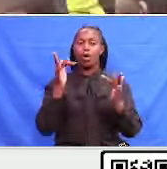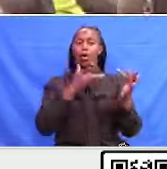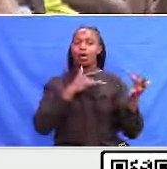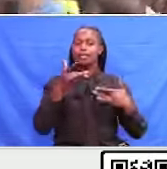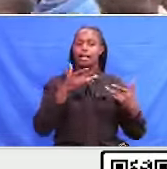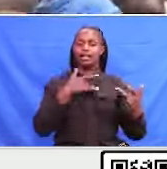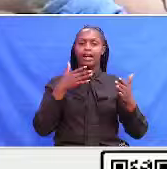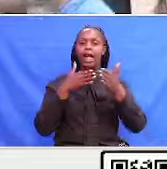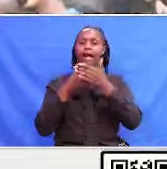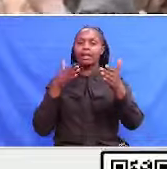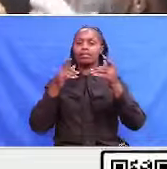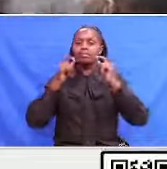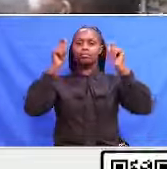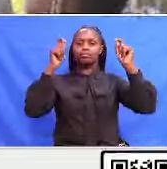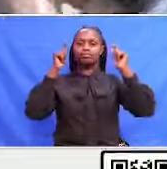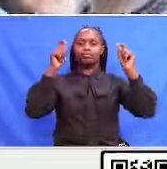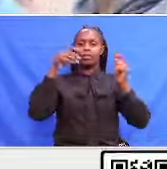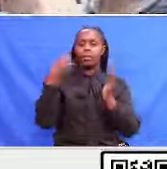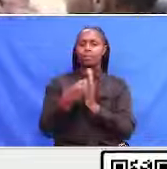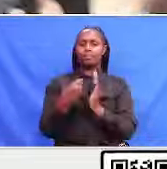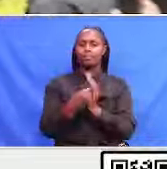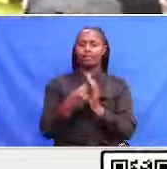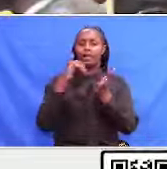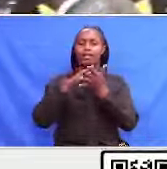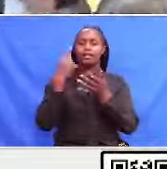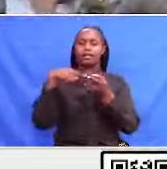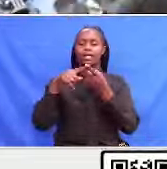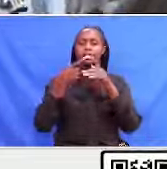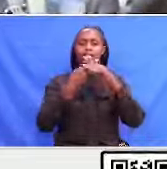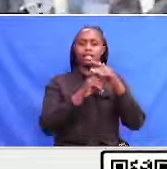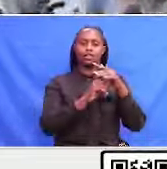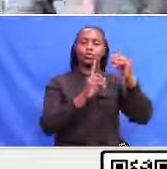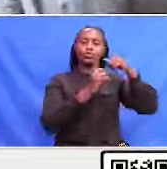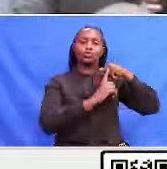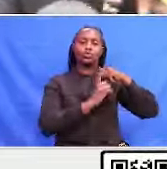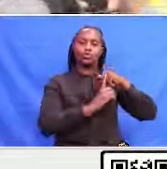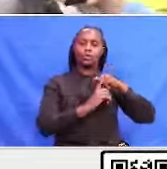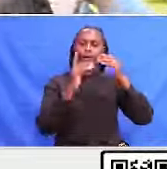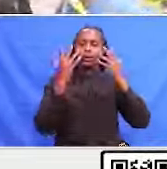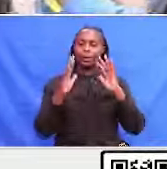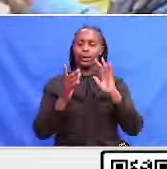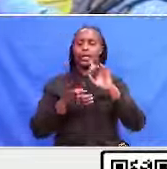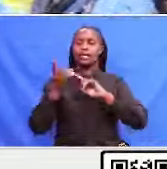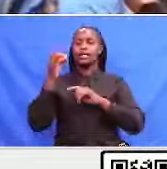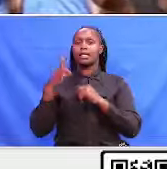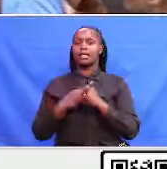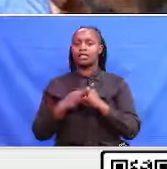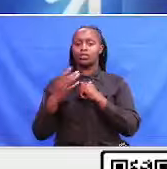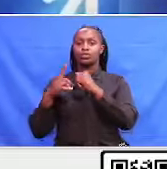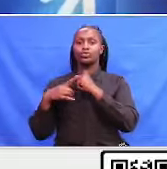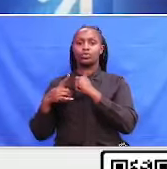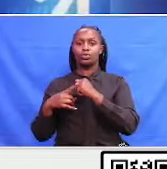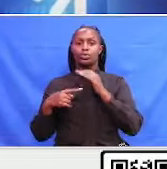fedha ambayo ilianza tarehe 18 Juni na kufikia kilele chake tarehe 25 Juni, takwimu zilizotolewa na Kanja zinaonyesha